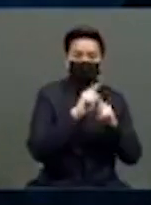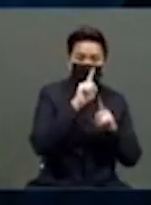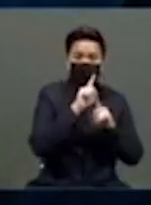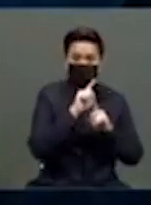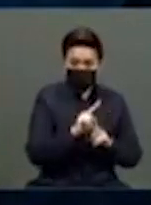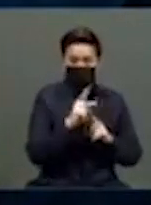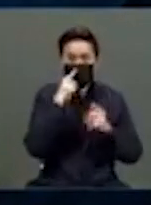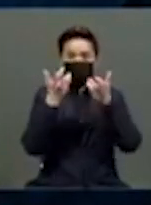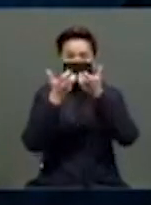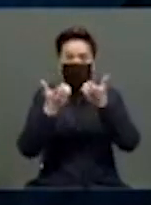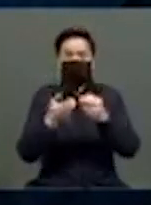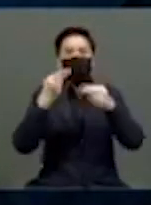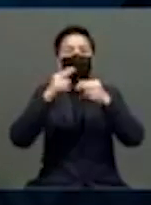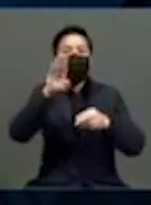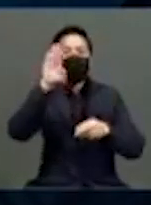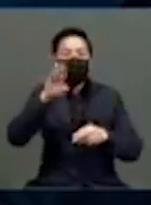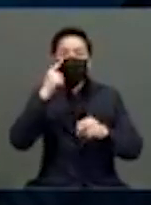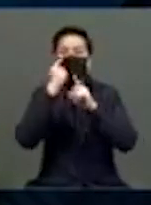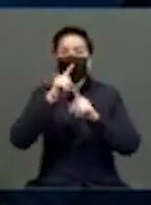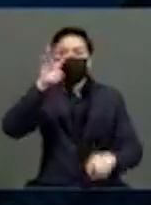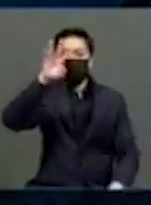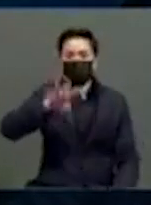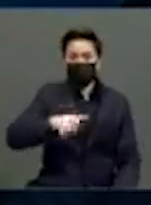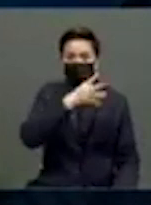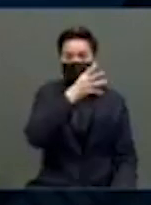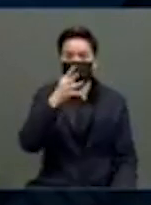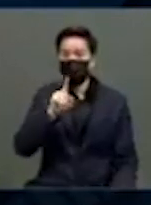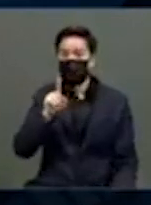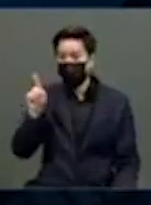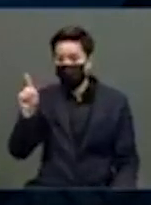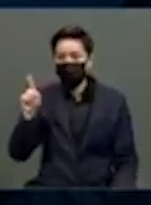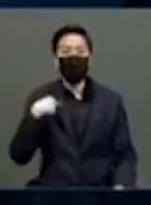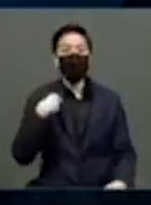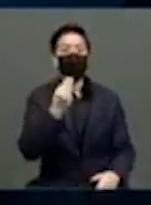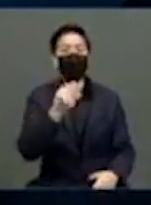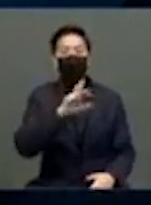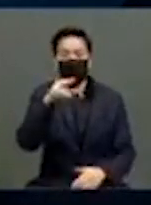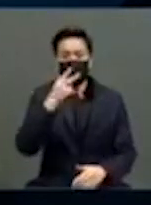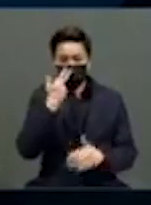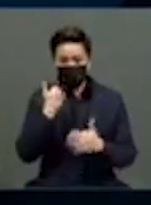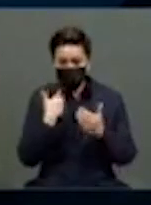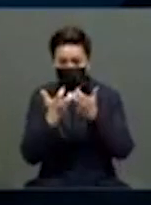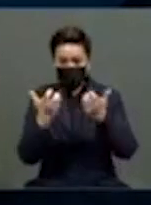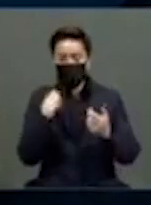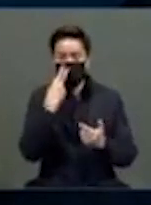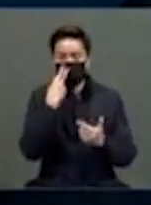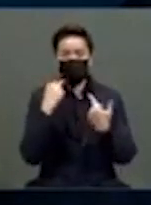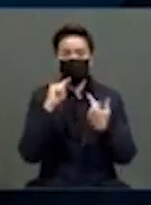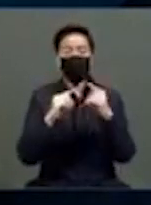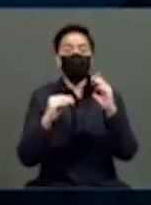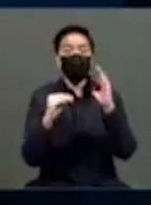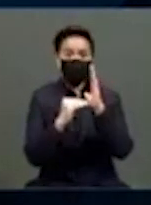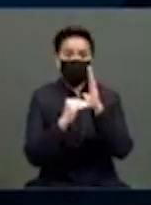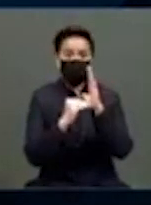แล้วก็แยกออกมาเป็นยี่ห้อต่างๆตามนี้เลยนะครับก็ขอท่านได้รับทราบนะครับแล้วมาแยกดูนิดนึงนะครับกรุงเทพฯ